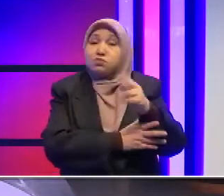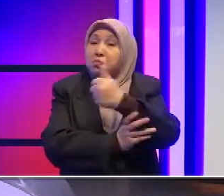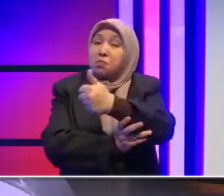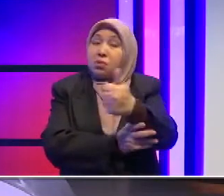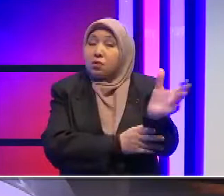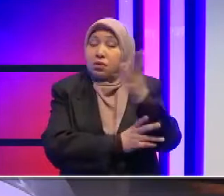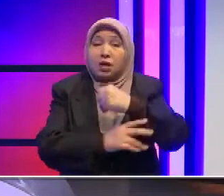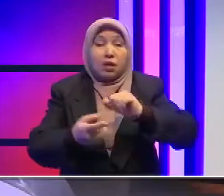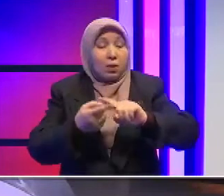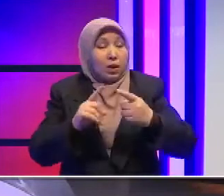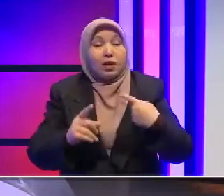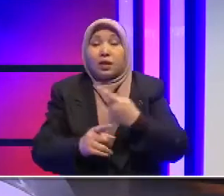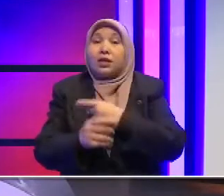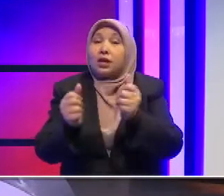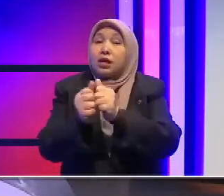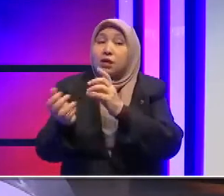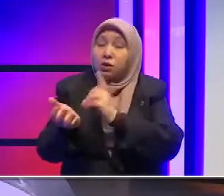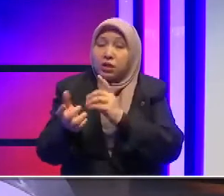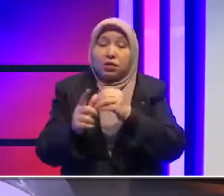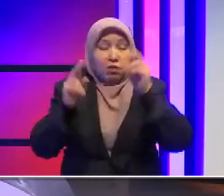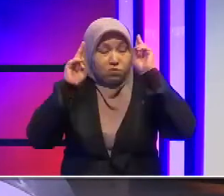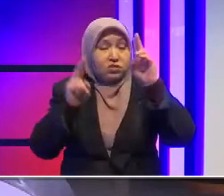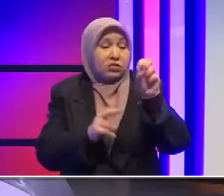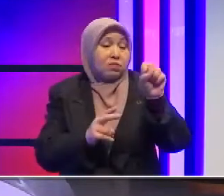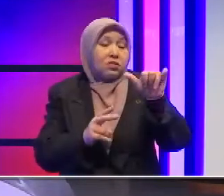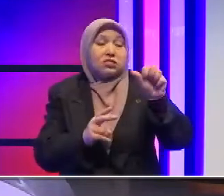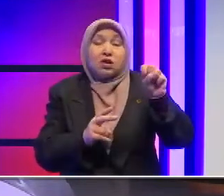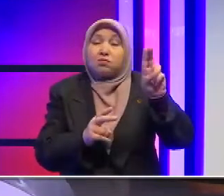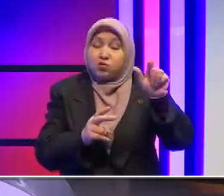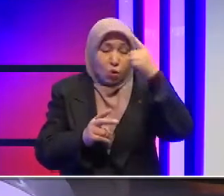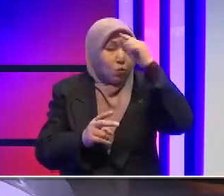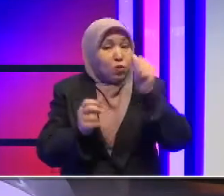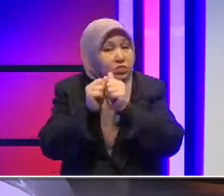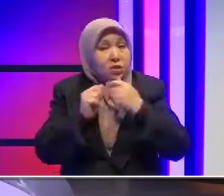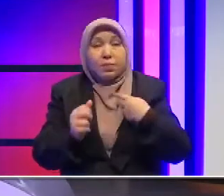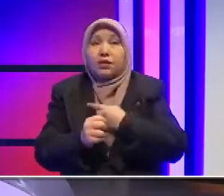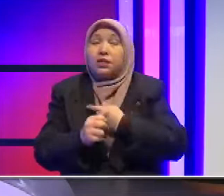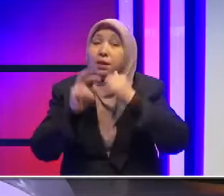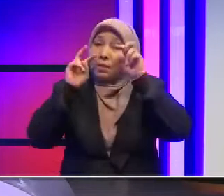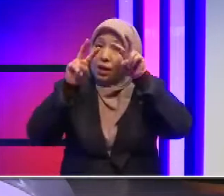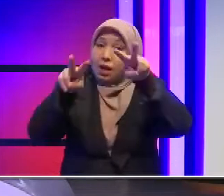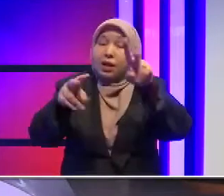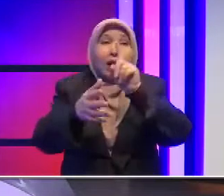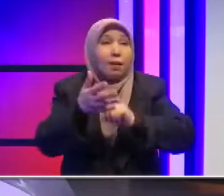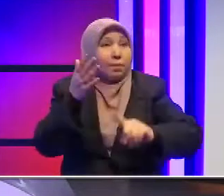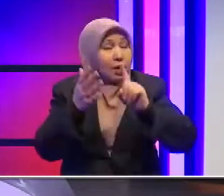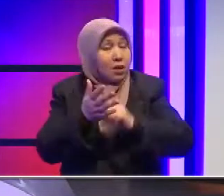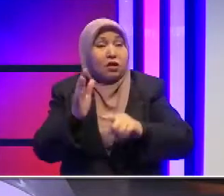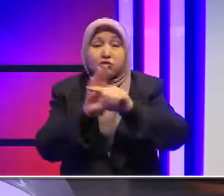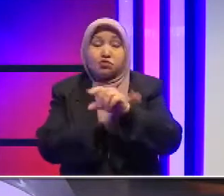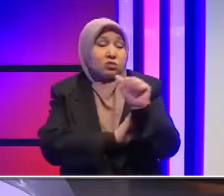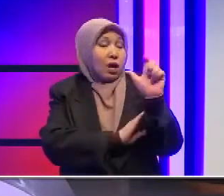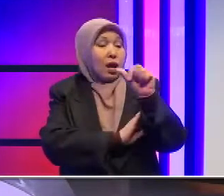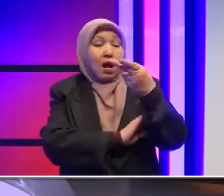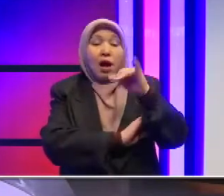beritahu pada kawan hari ini dengan doktor ataupun Ustaz Syamsul Hakim untuk sama-sama kita melihat apakah kandungan surah Al-Hajj.